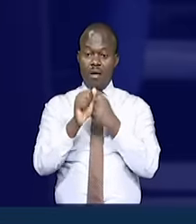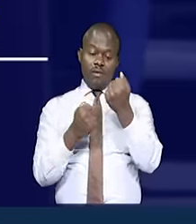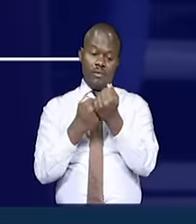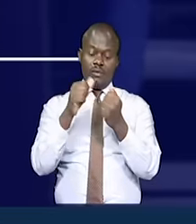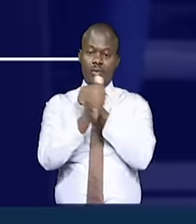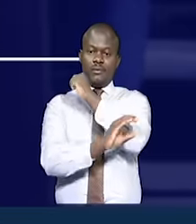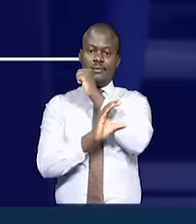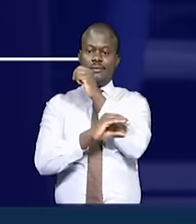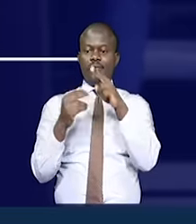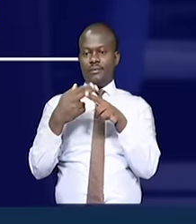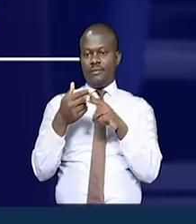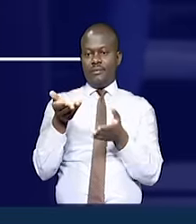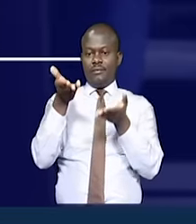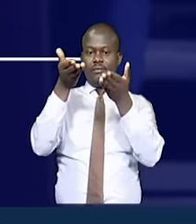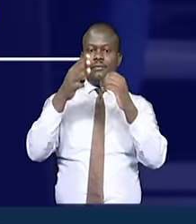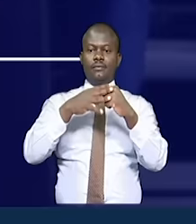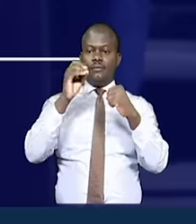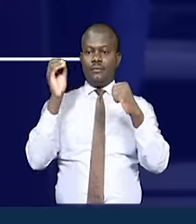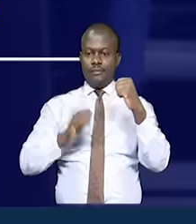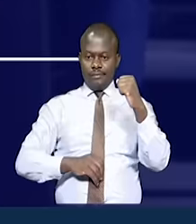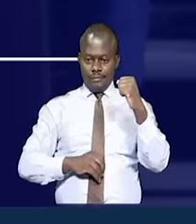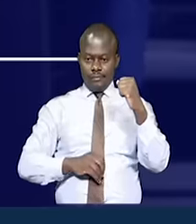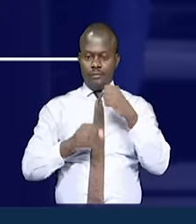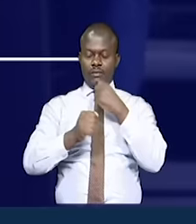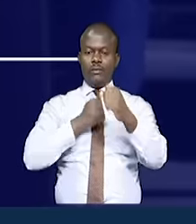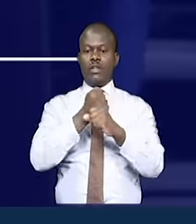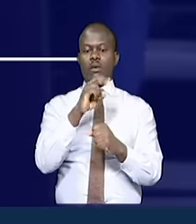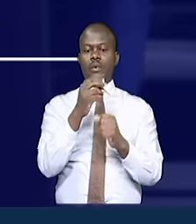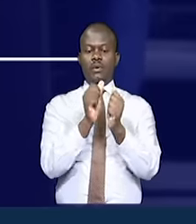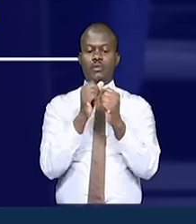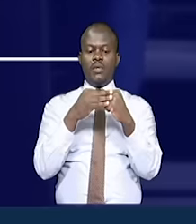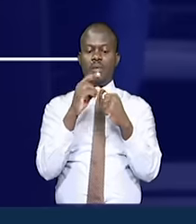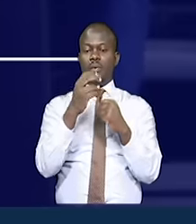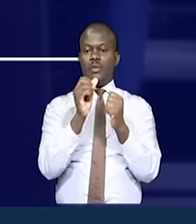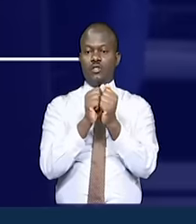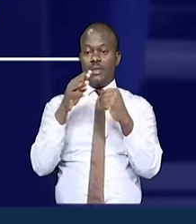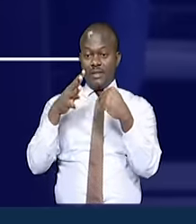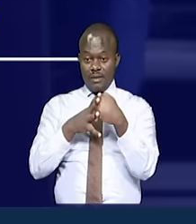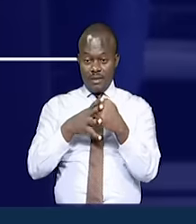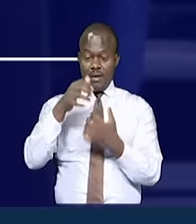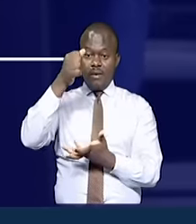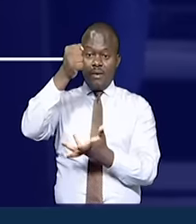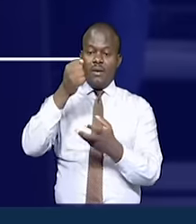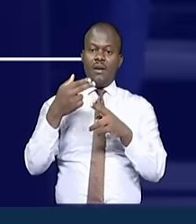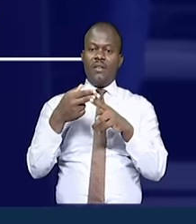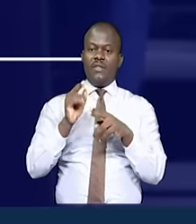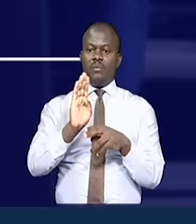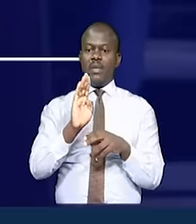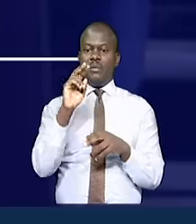z'amahanga zari ku gipimo kiri hejuru ya 90%. Mu mwaka w'igihumbi kimwe 2018 ingengo y'imari yari miliyari